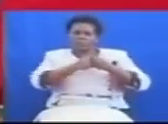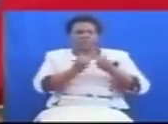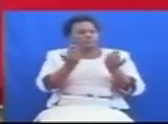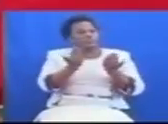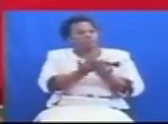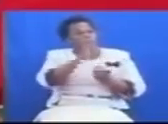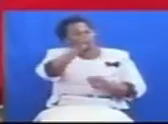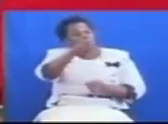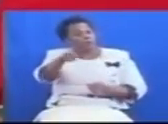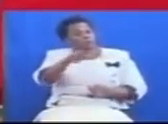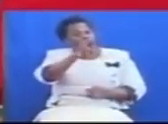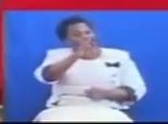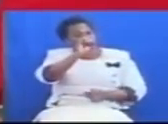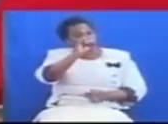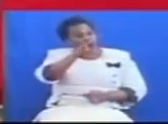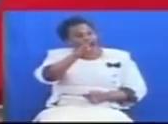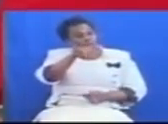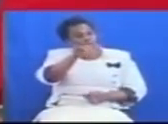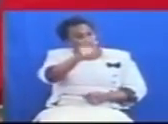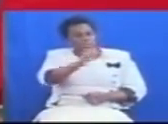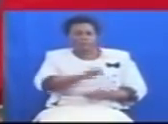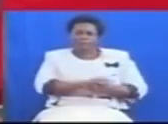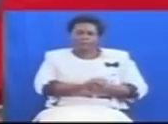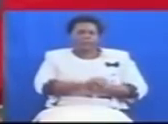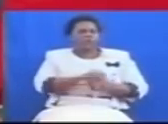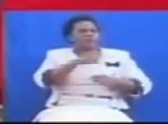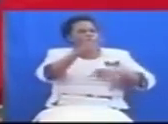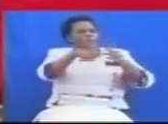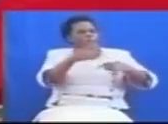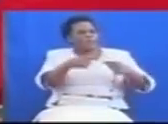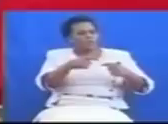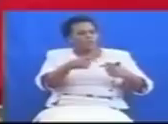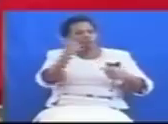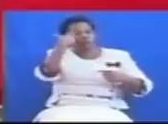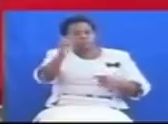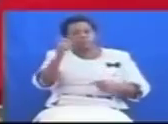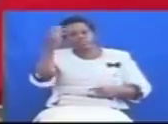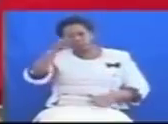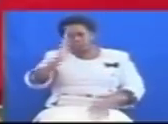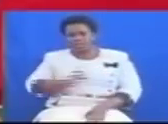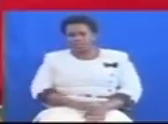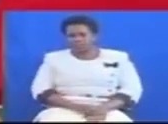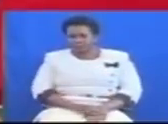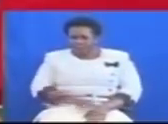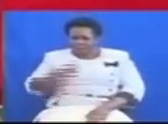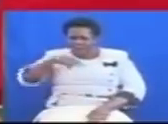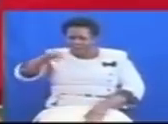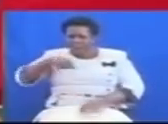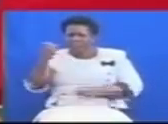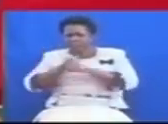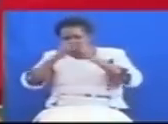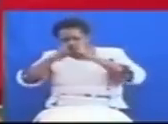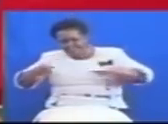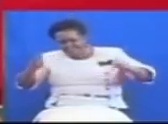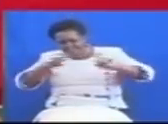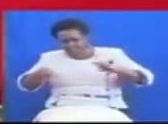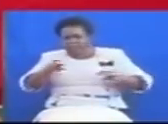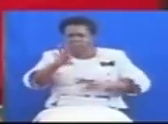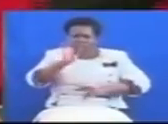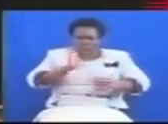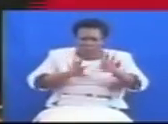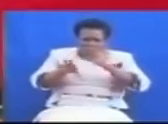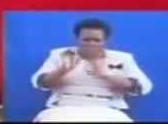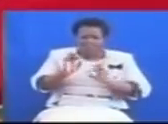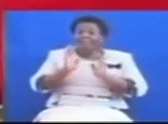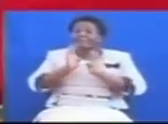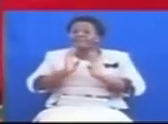serikali ya Chama cha Mapinduzi. Ahadi hizi zote zitatekelezwa kabla ya uchaguzi wa mwaka ufuatao jao. Ndipo nasema tathmini imeshafanyika, tunahitaji 1.5 billion